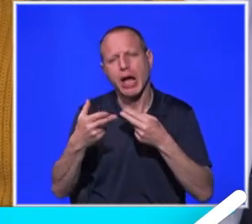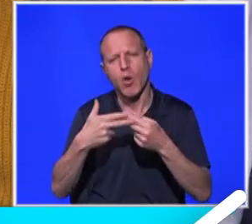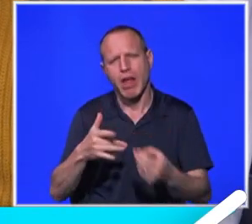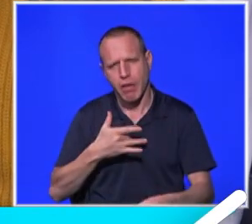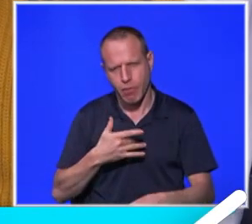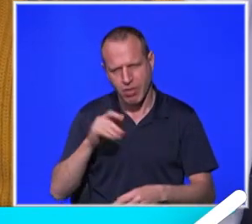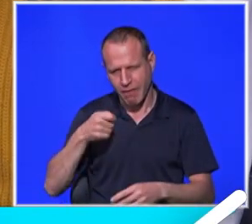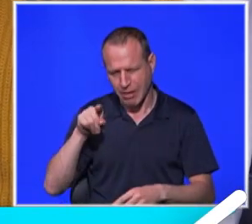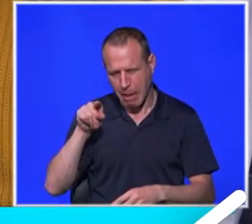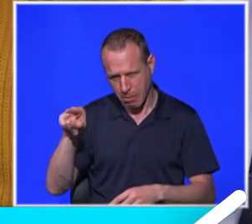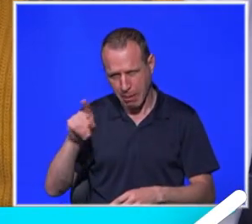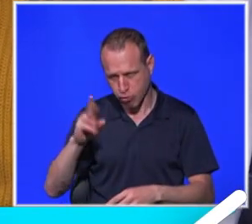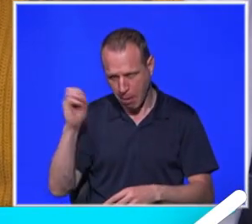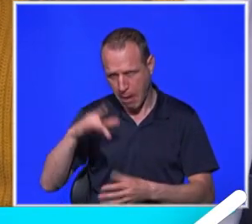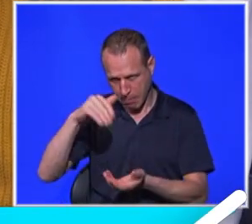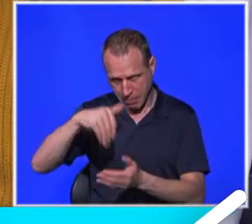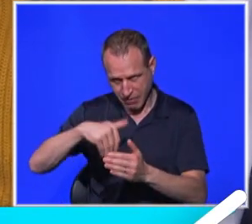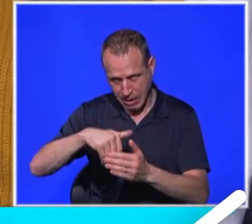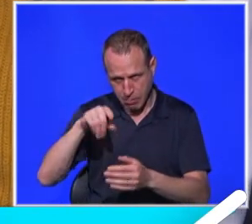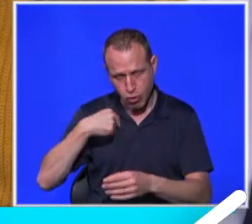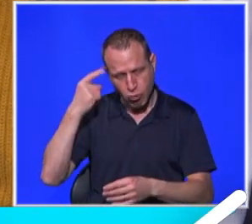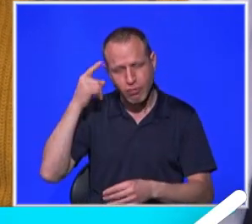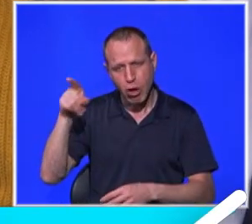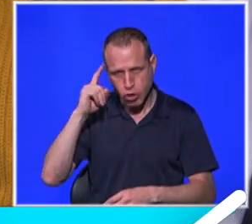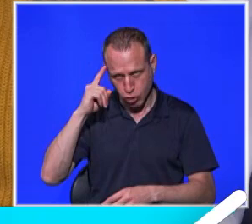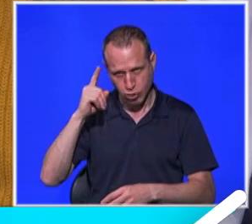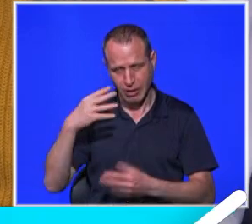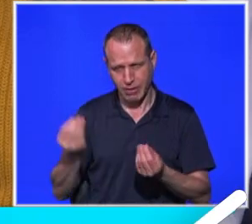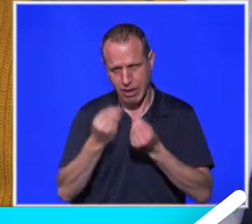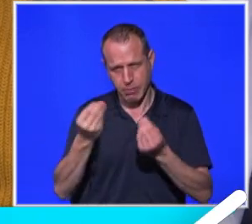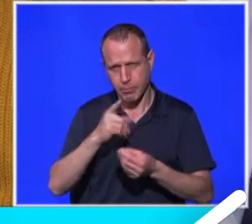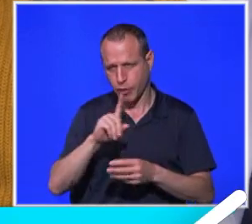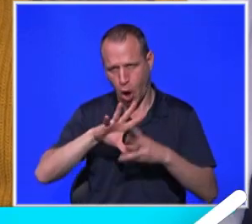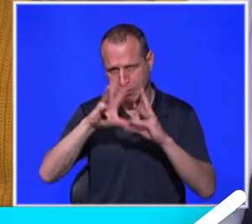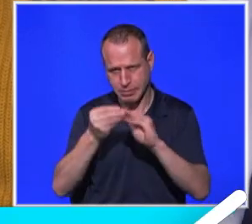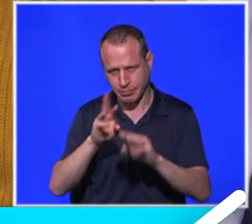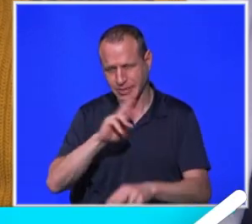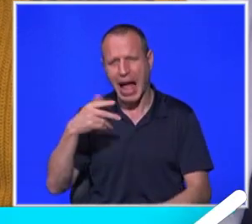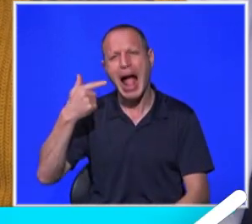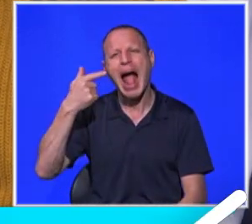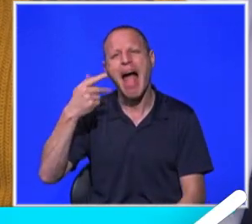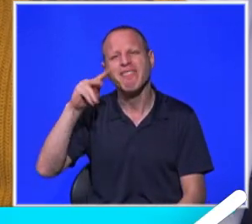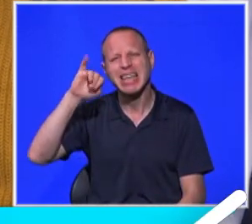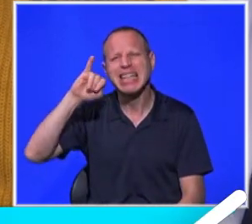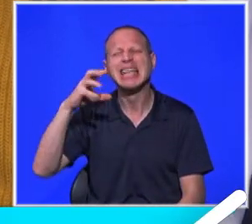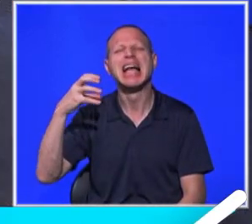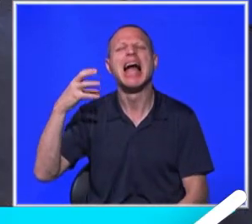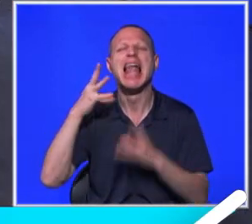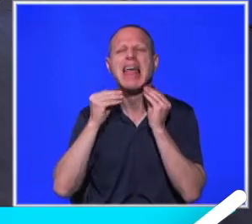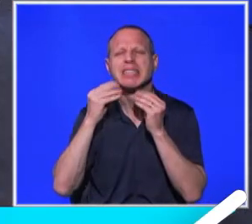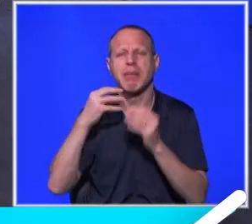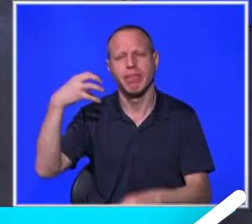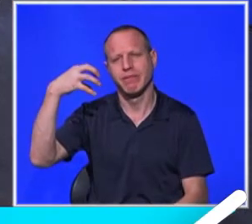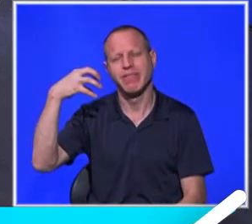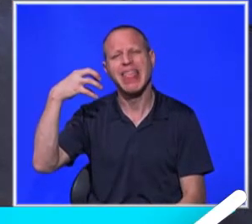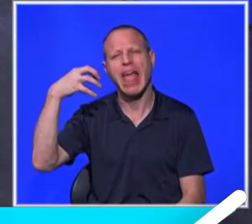כמי שמגיעה מבפנים, ואני חושב שאת יודעת, הדברים הם לא מסתכמים רק בגפני, ליצמן ודרי. אנחנו בקורונה